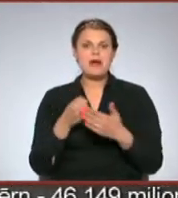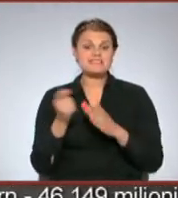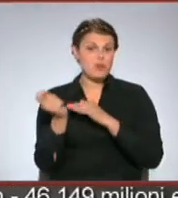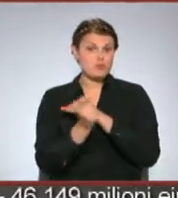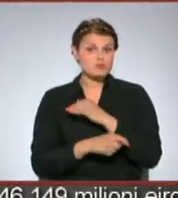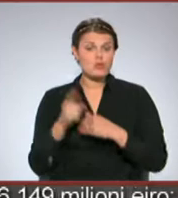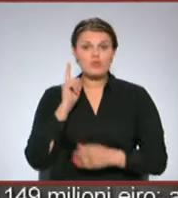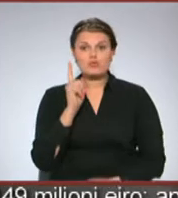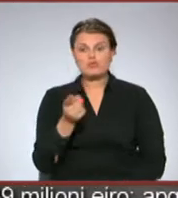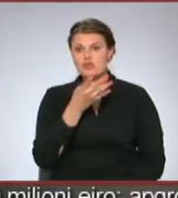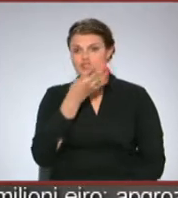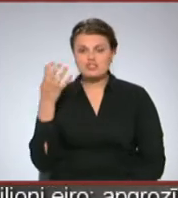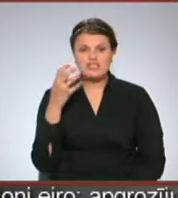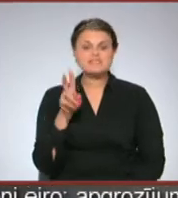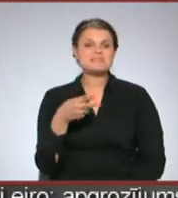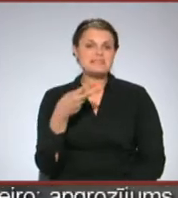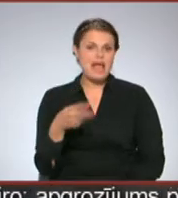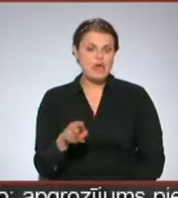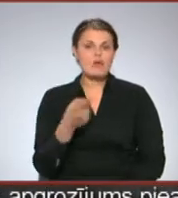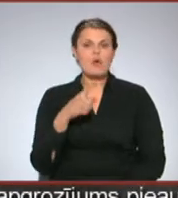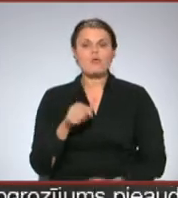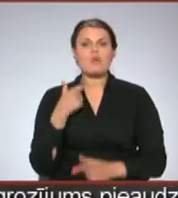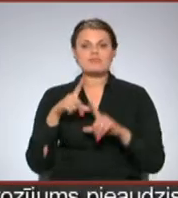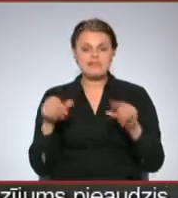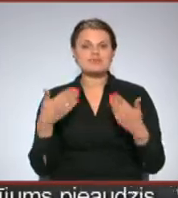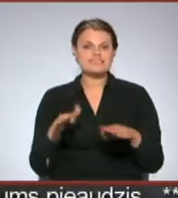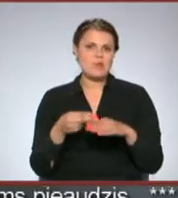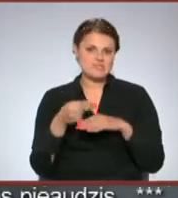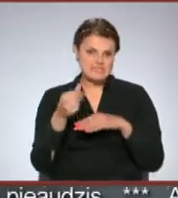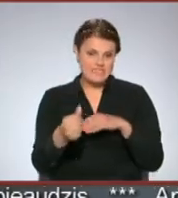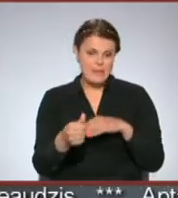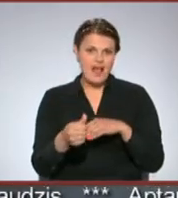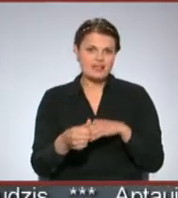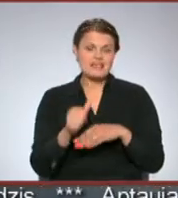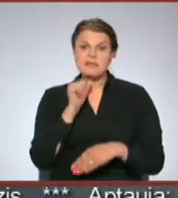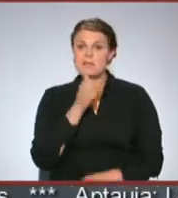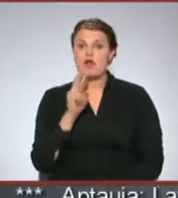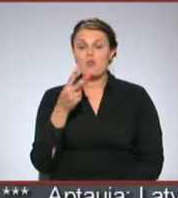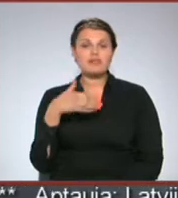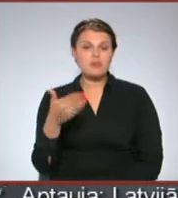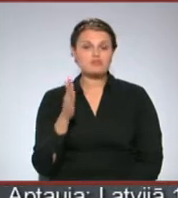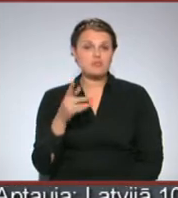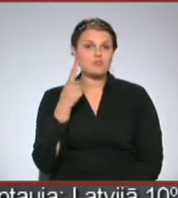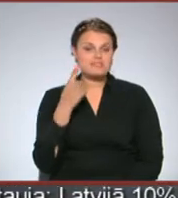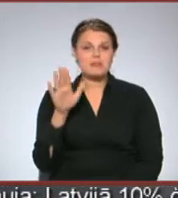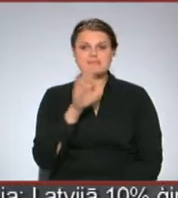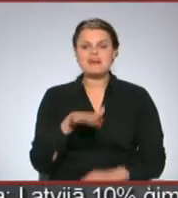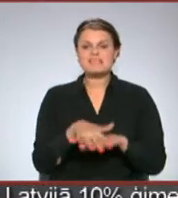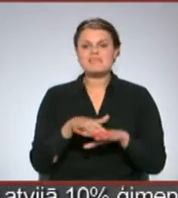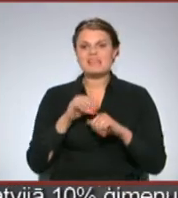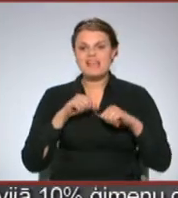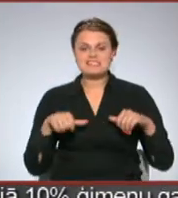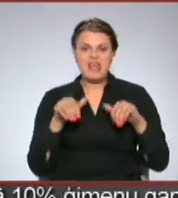sodu 1400 eiro, ko uzņēmums jau samaksājis. Māja otrajā pusē būs zināms Valsts vides